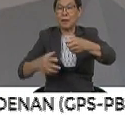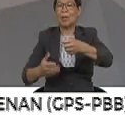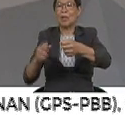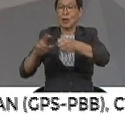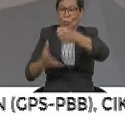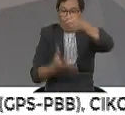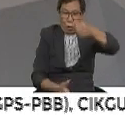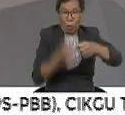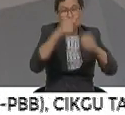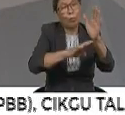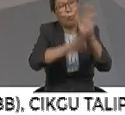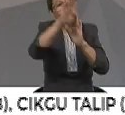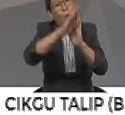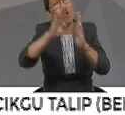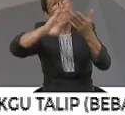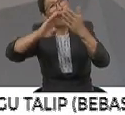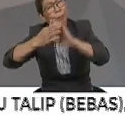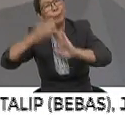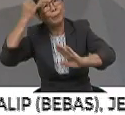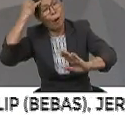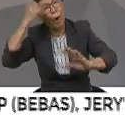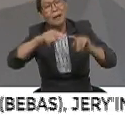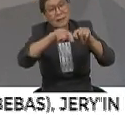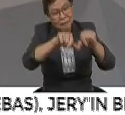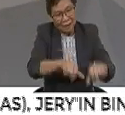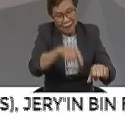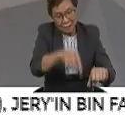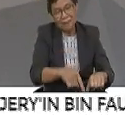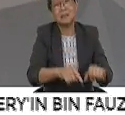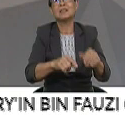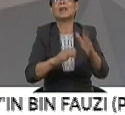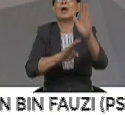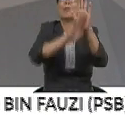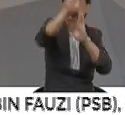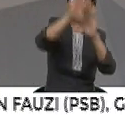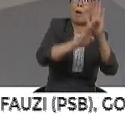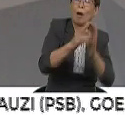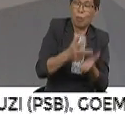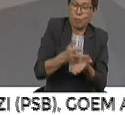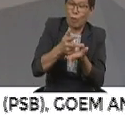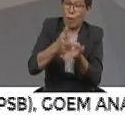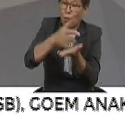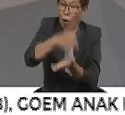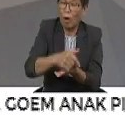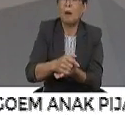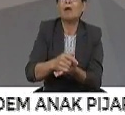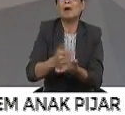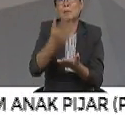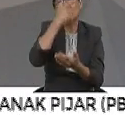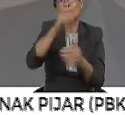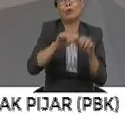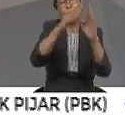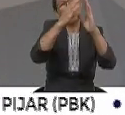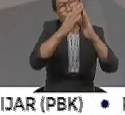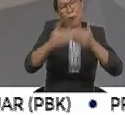dan bagi masyarakat kaum Iban yang turut berada di kawasan semoga dibangunkan kosong-kosong Jetty karena khususnya penempatan mereka berada di